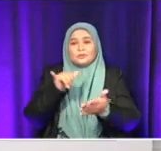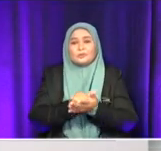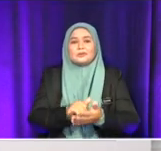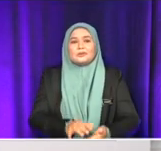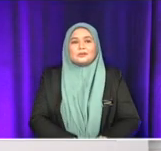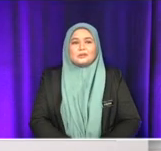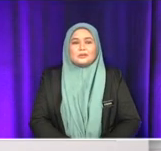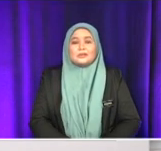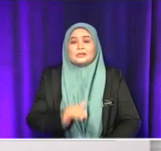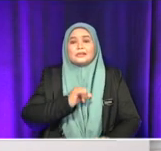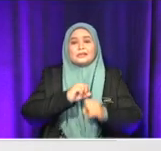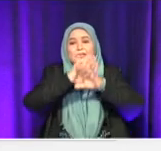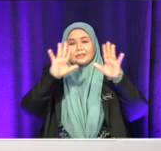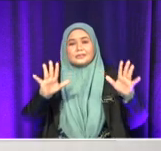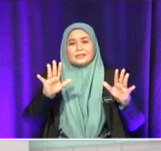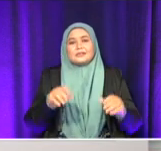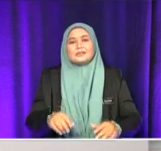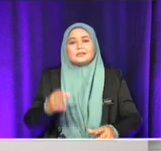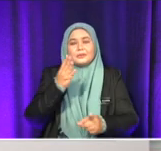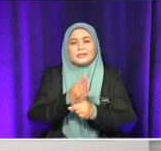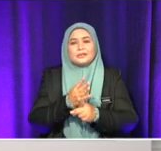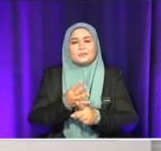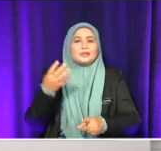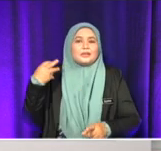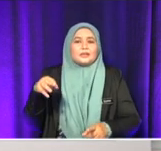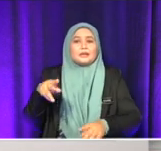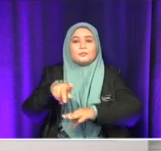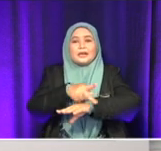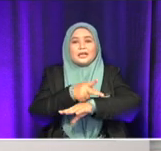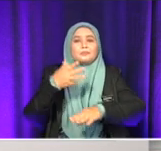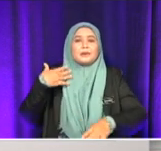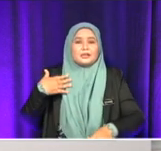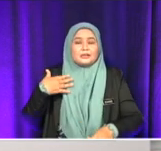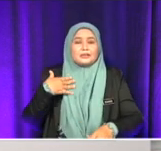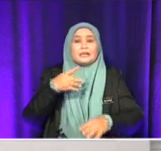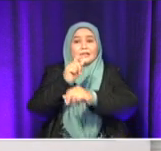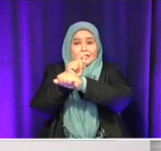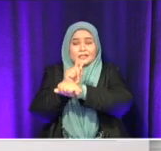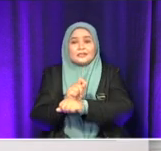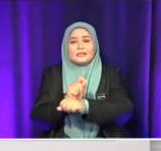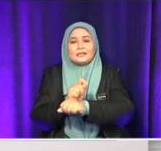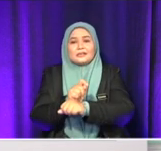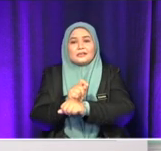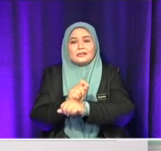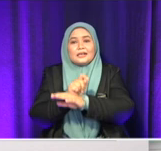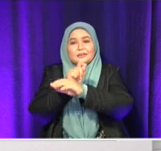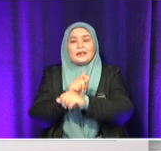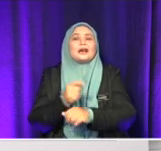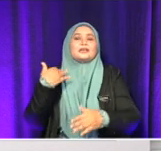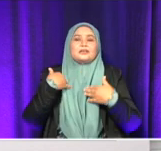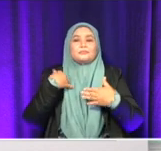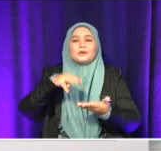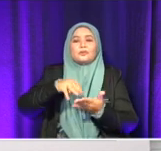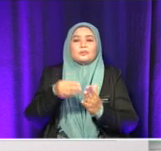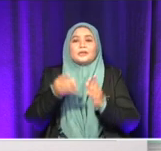Mari saya jelaskan sebenarnya mereka hari ini memakai pakaian tradisional Sebenarnya ada maksud di sebaliknya yaitu